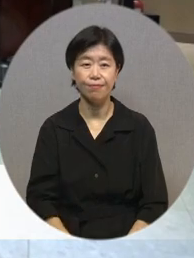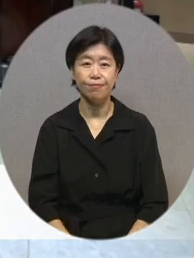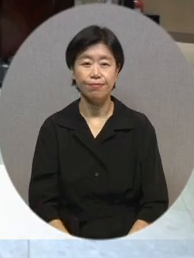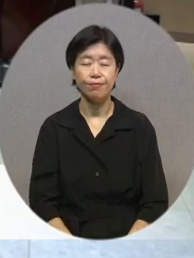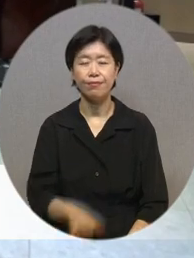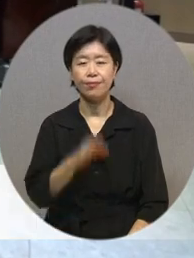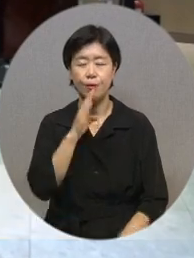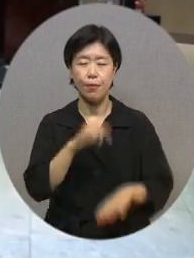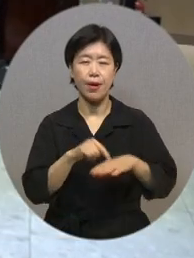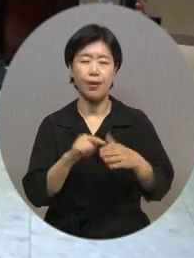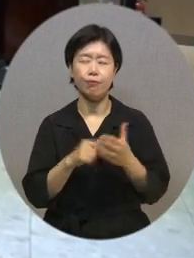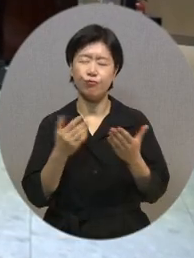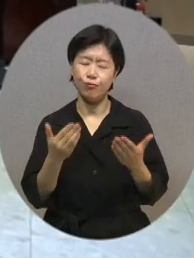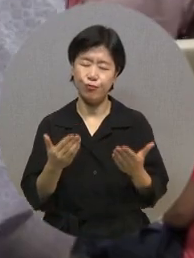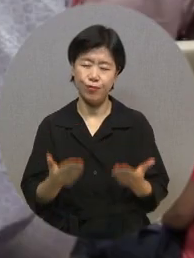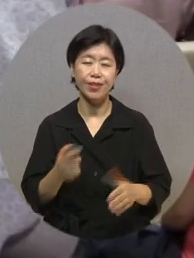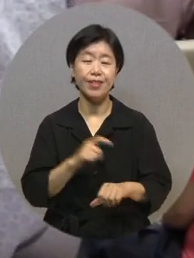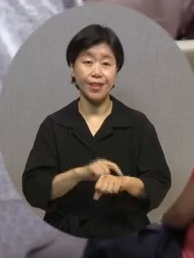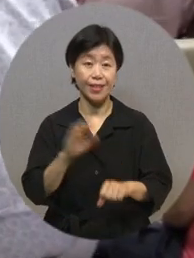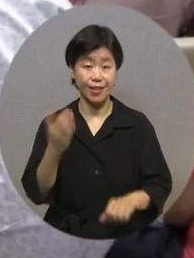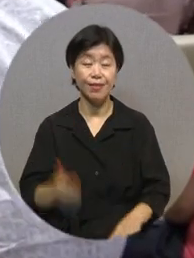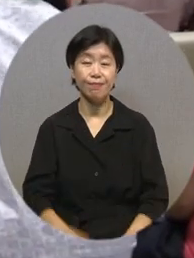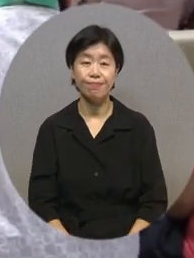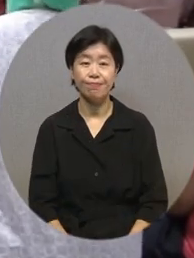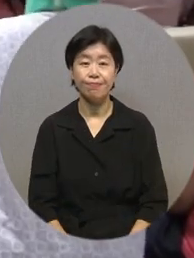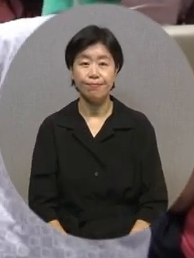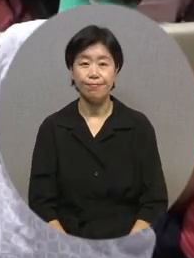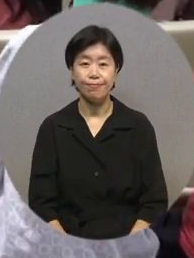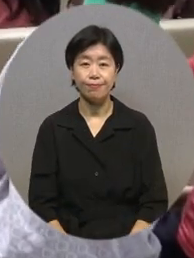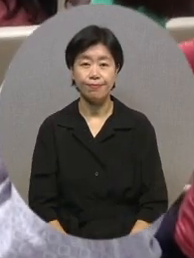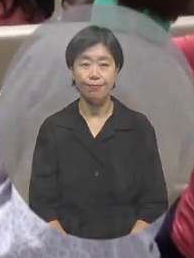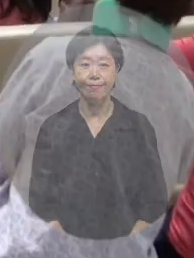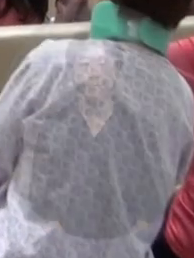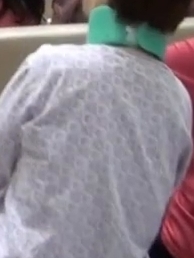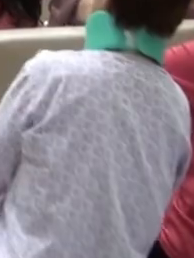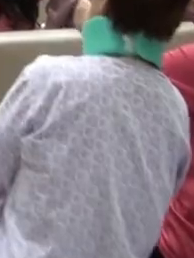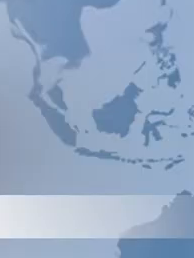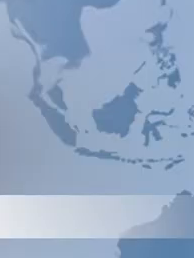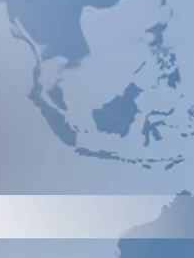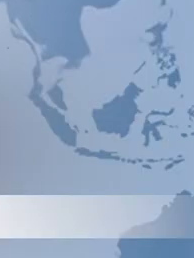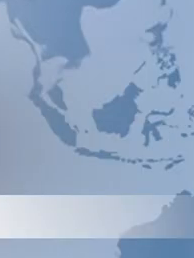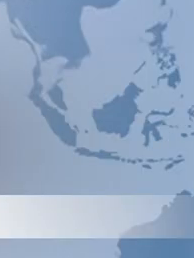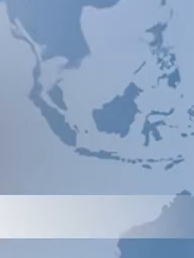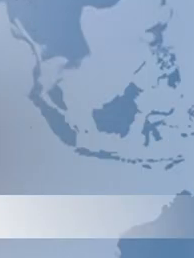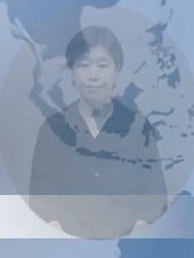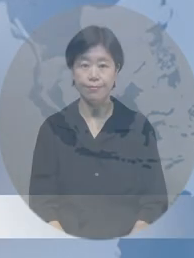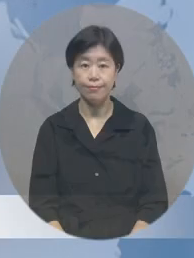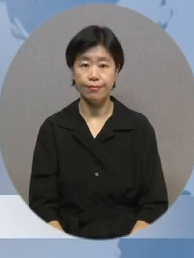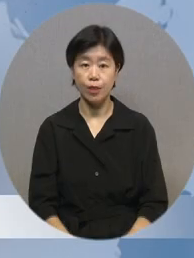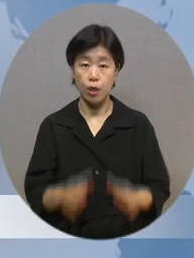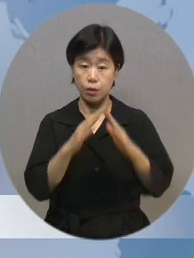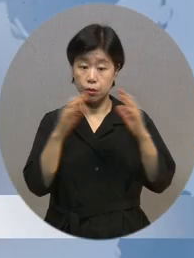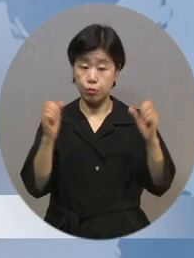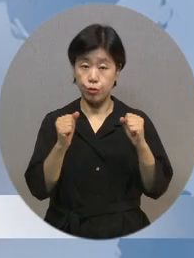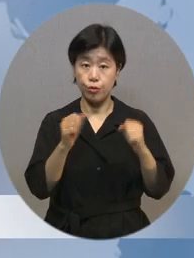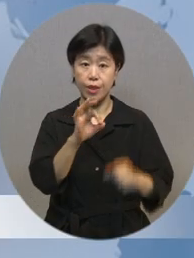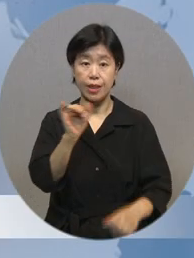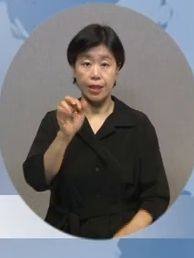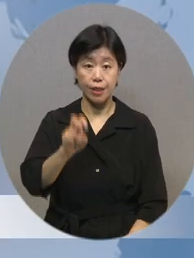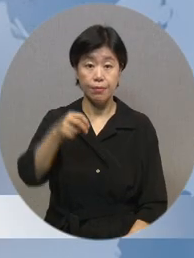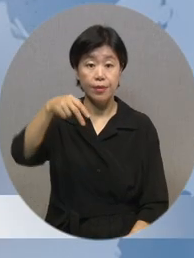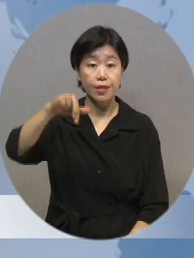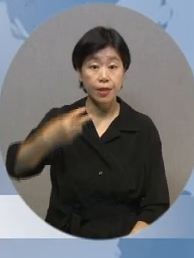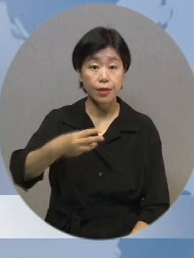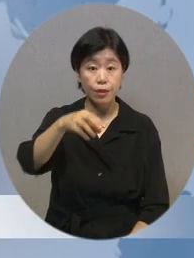선물하는 힐링의 시간이었습니다. 복제TV 경기방송 정은선입니다. 전북 임실군에서 실시